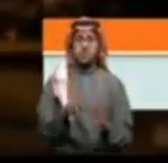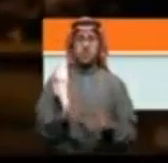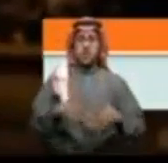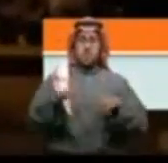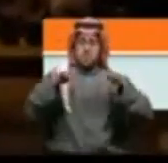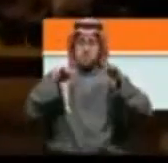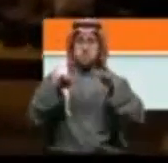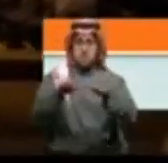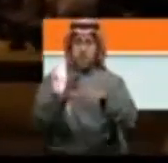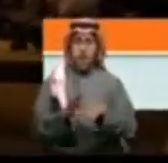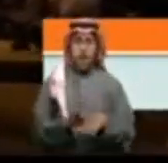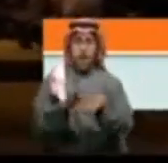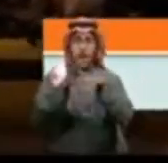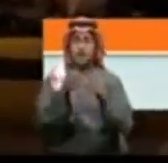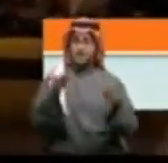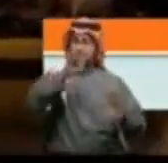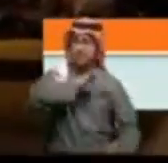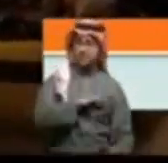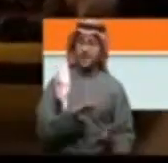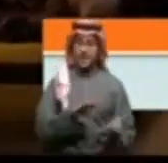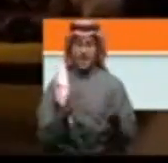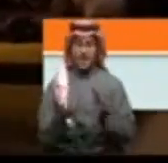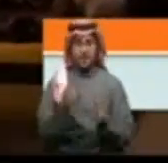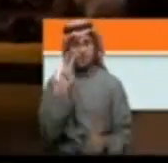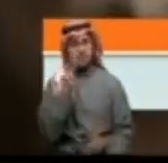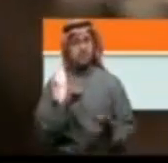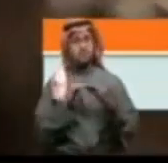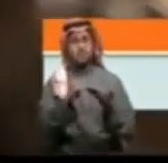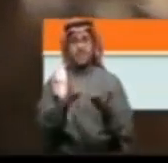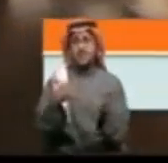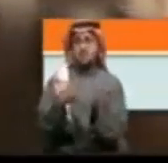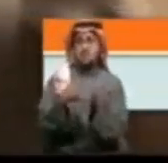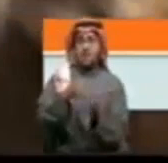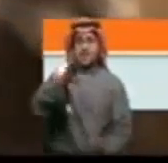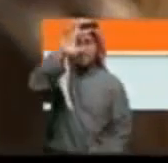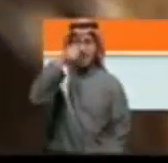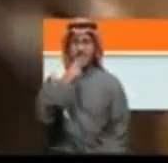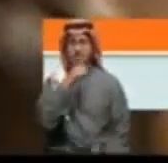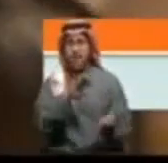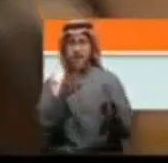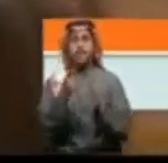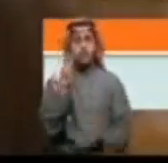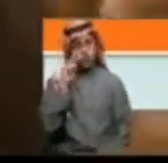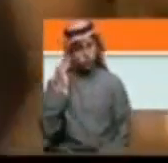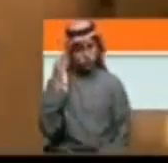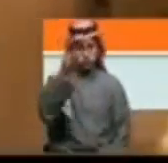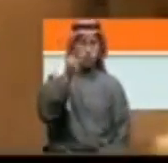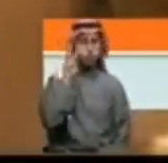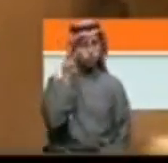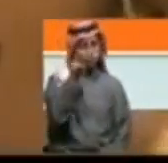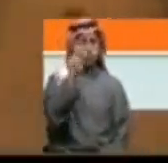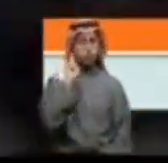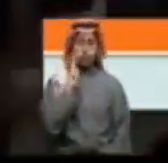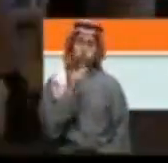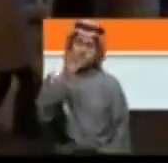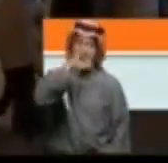الجناح وخدماته التي يقدمها للمتضررين في جميع أنحاء العالم، كما أشادوا بمستوى